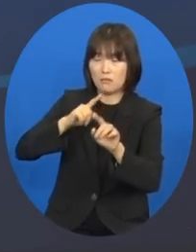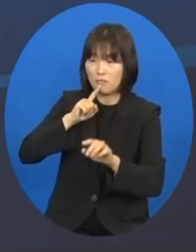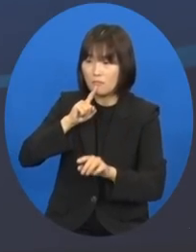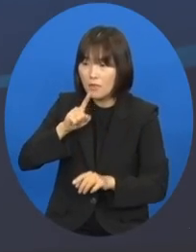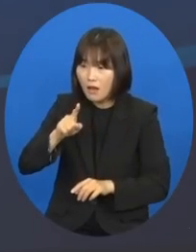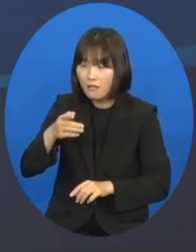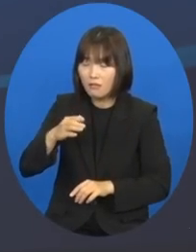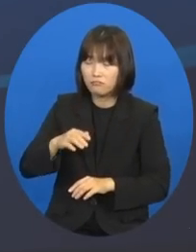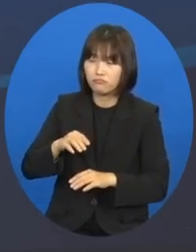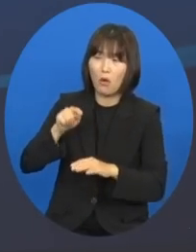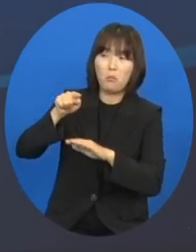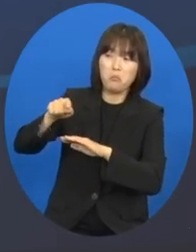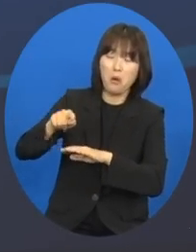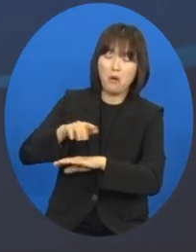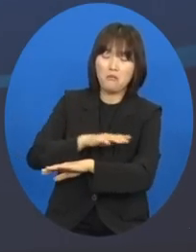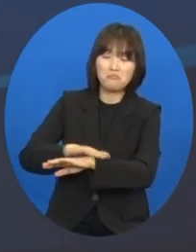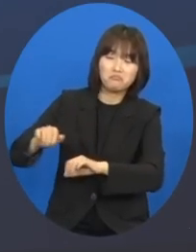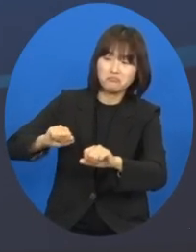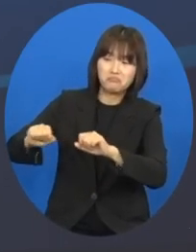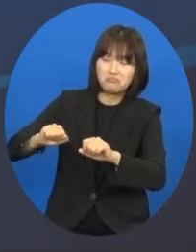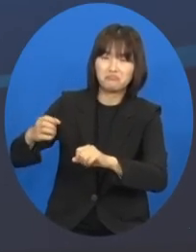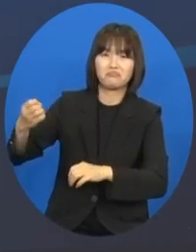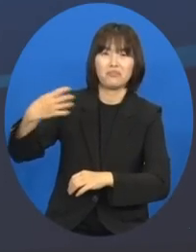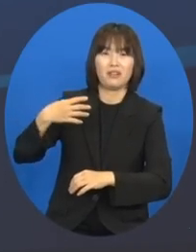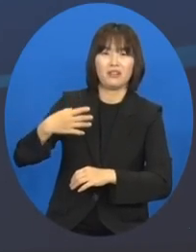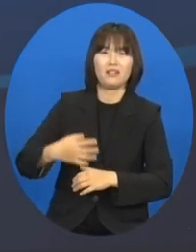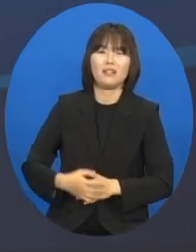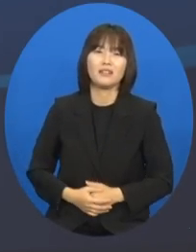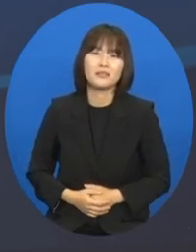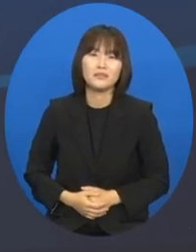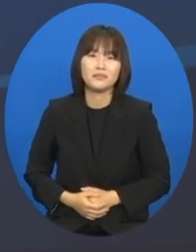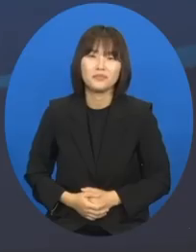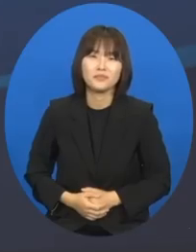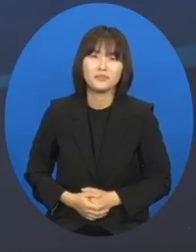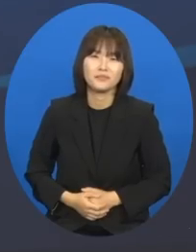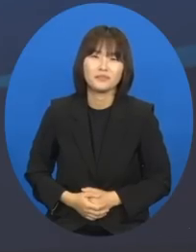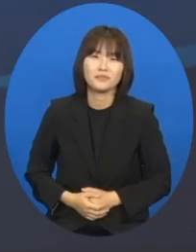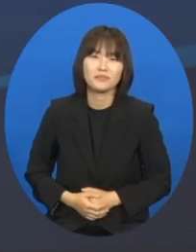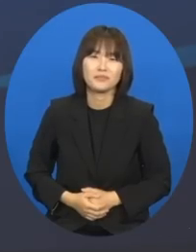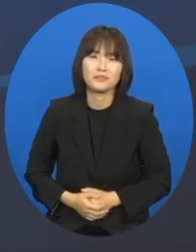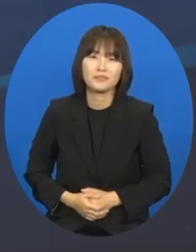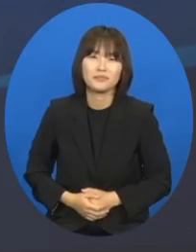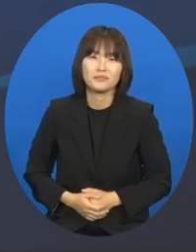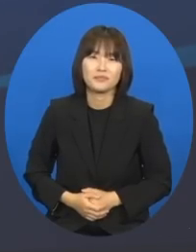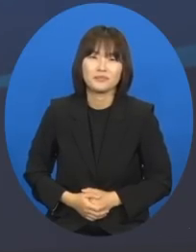좀 하지 그러더라고 집에서도 좀 그렇게 하지